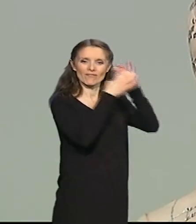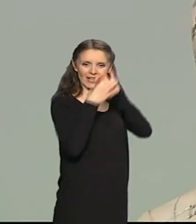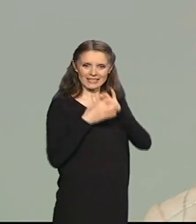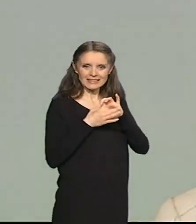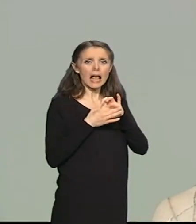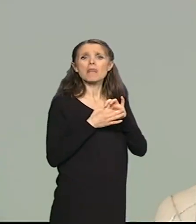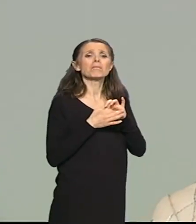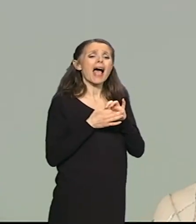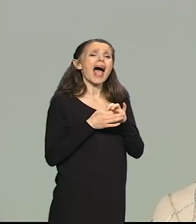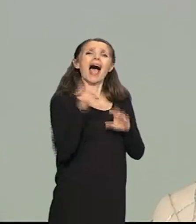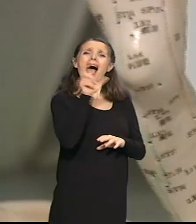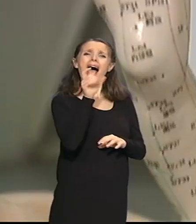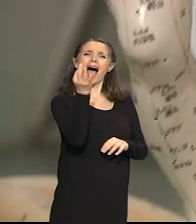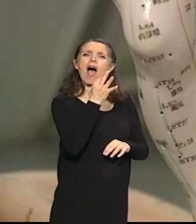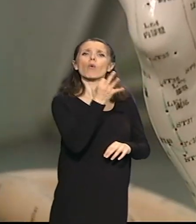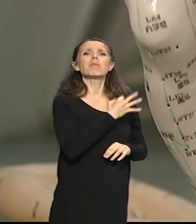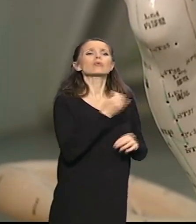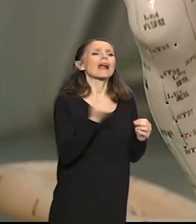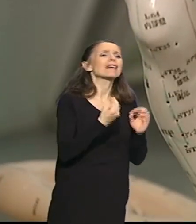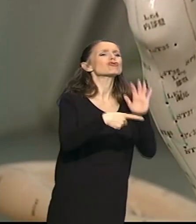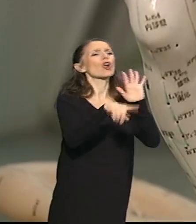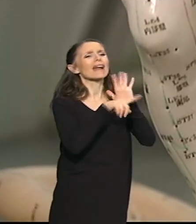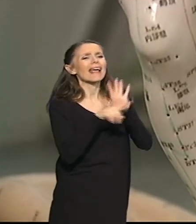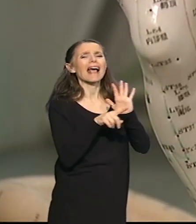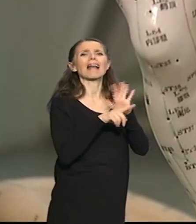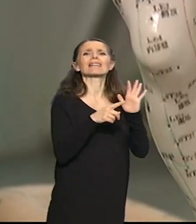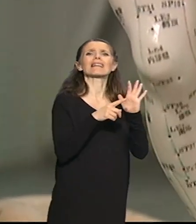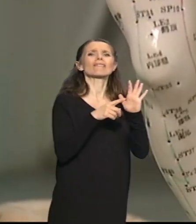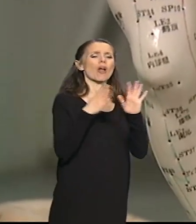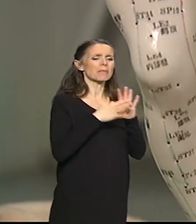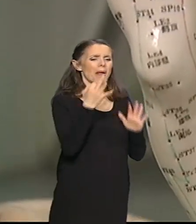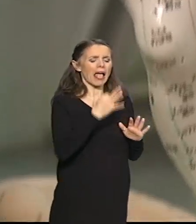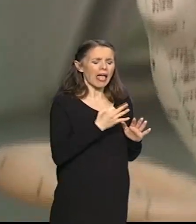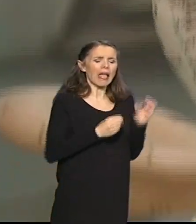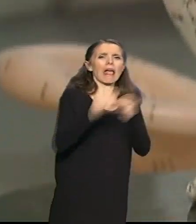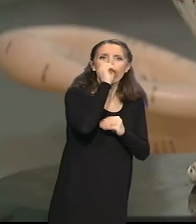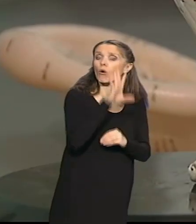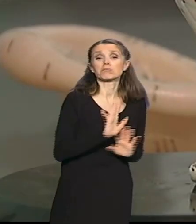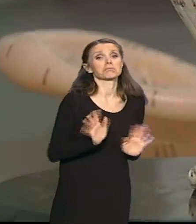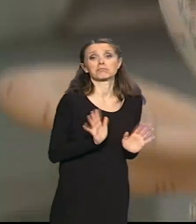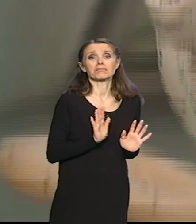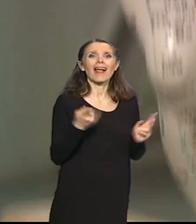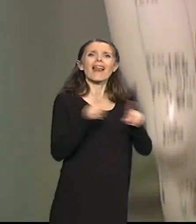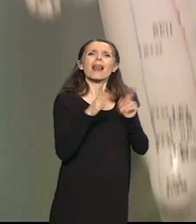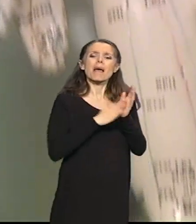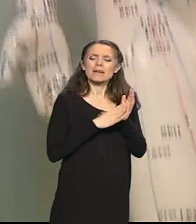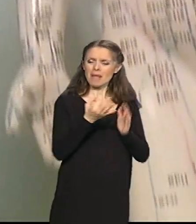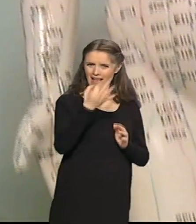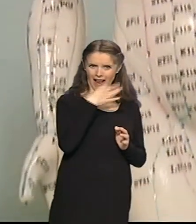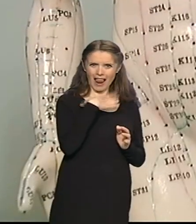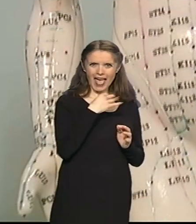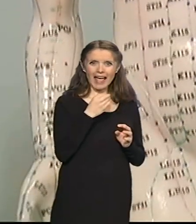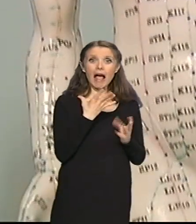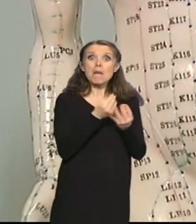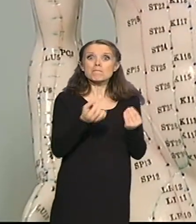nema negativnih efekata, nema predoziranja ili toksičnih efekata medikamenata koje mi koristimo